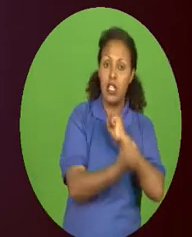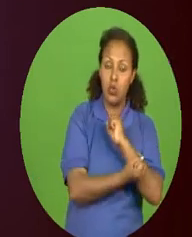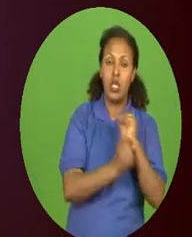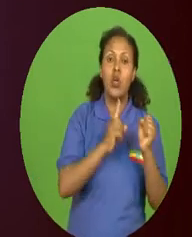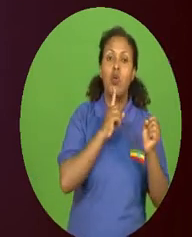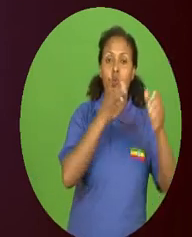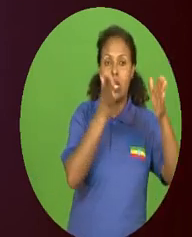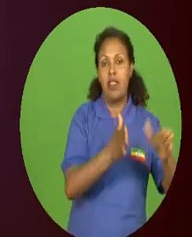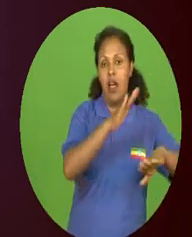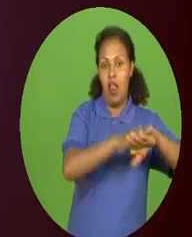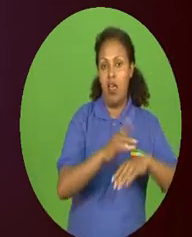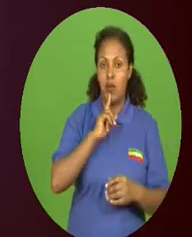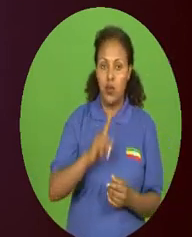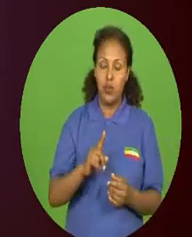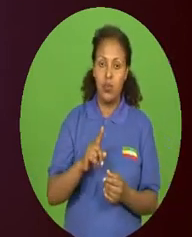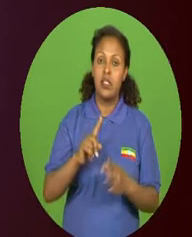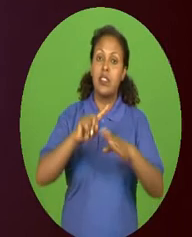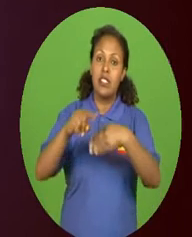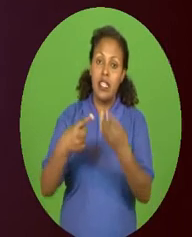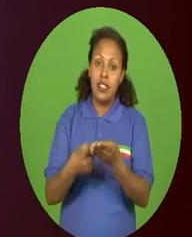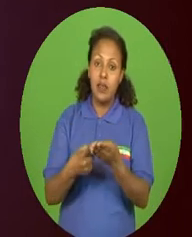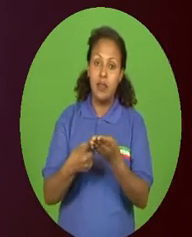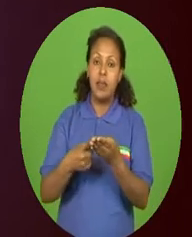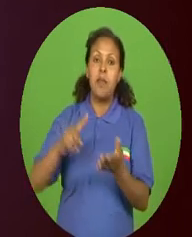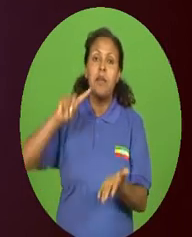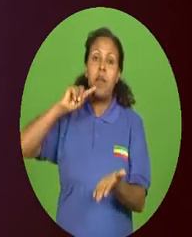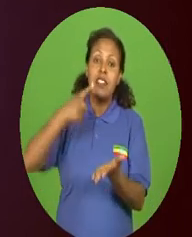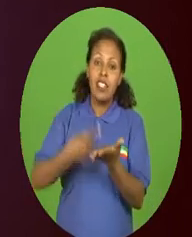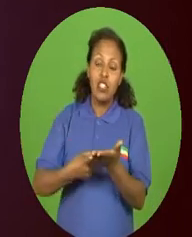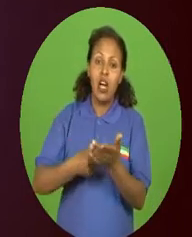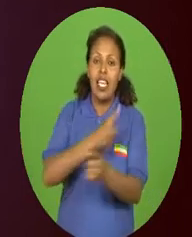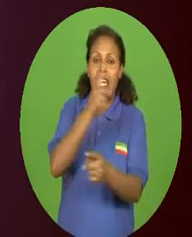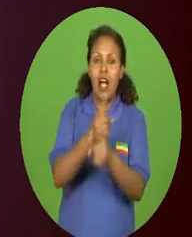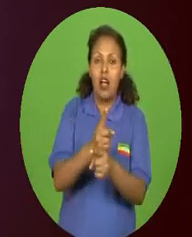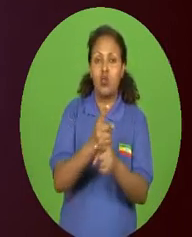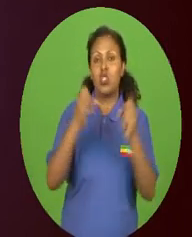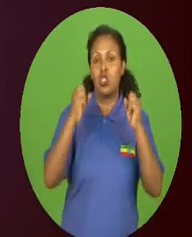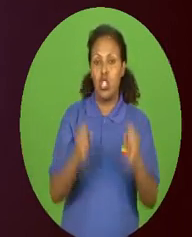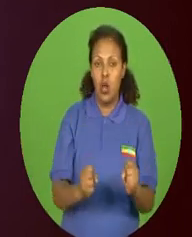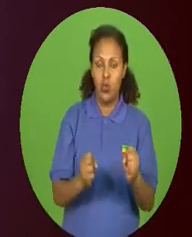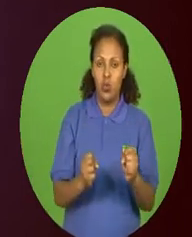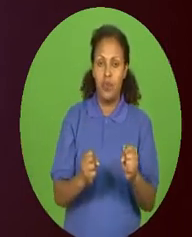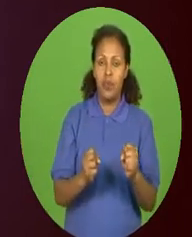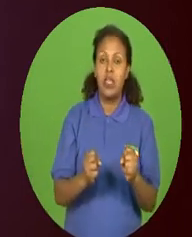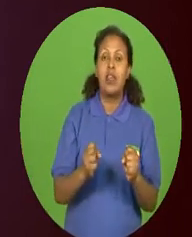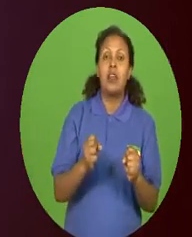አስተያየቶች የተመሰረቱት እውነታ ላይ ነው። ስለዚህም በማስረጃ ሊረጋገጡ